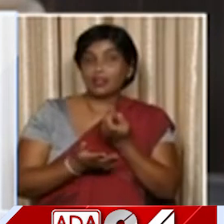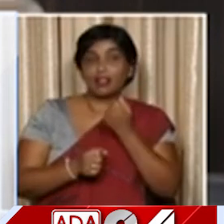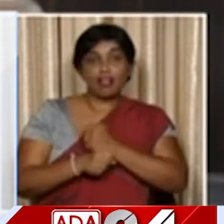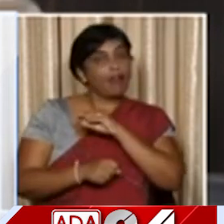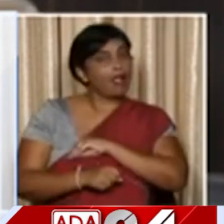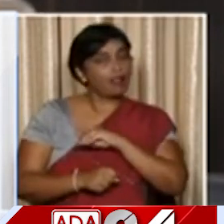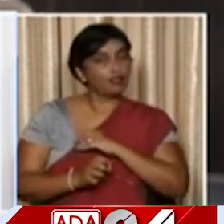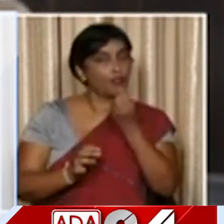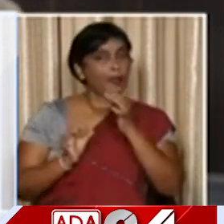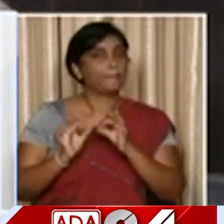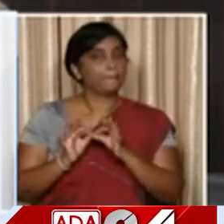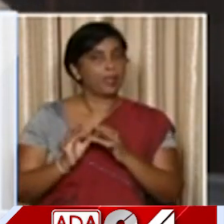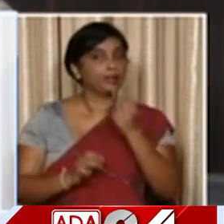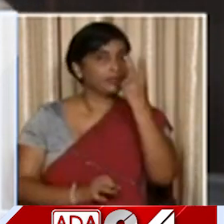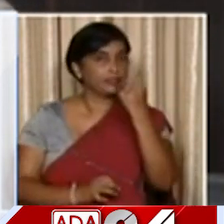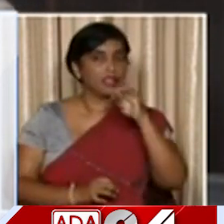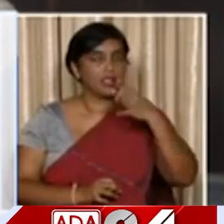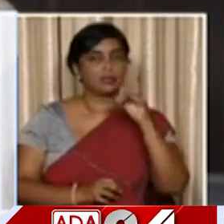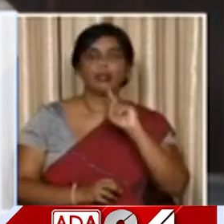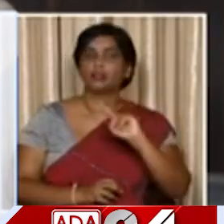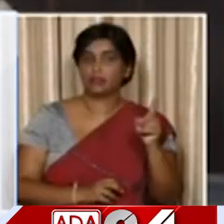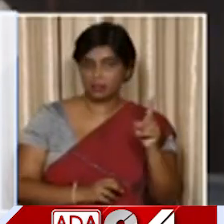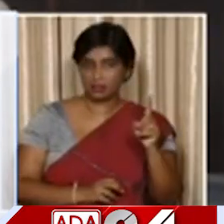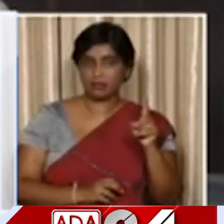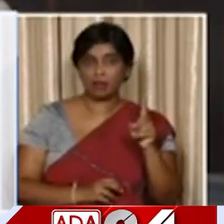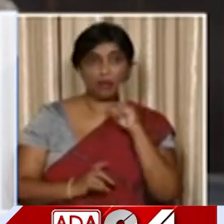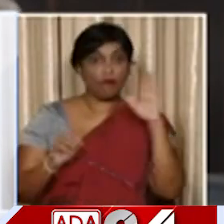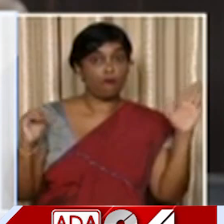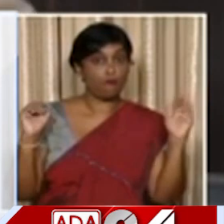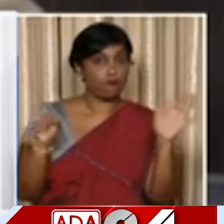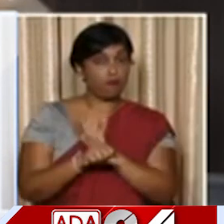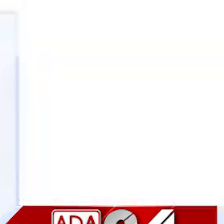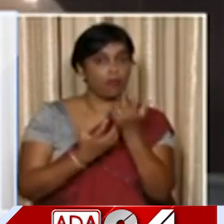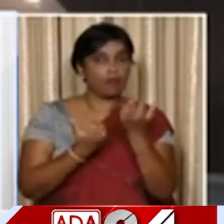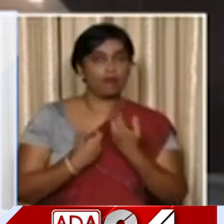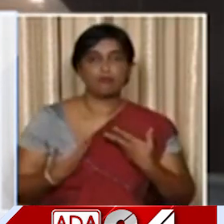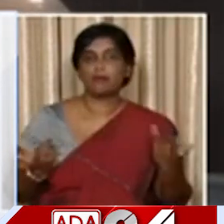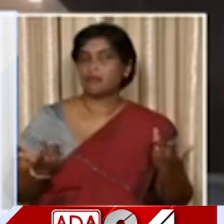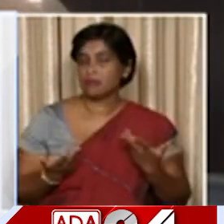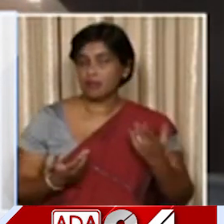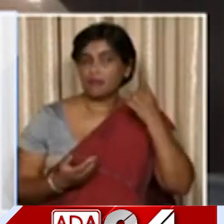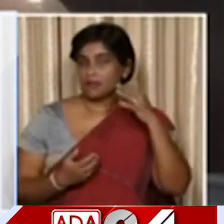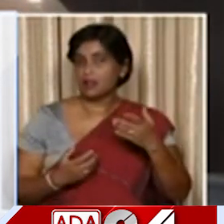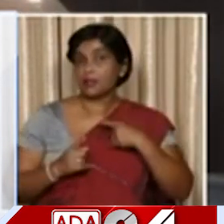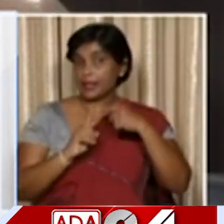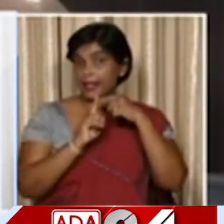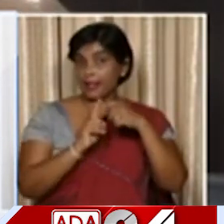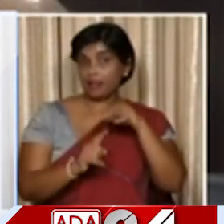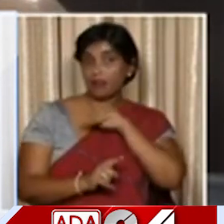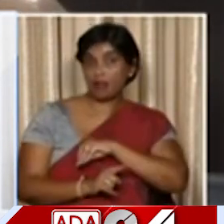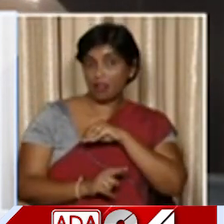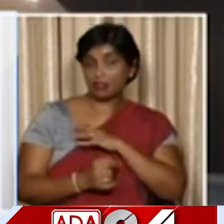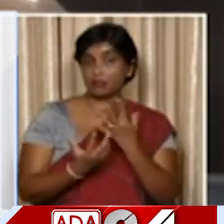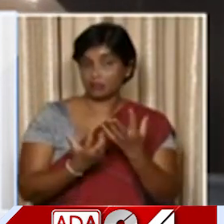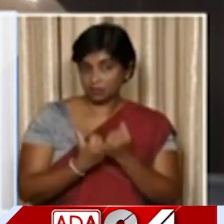ආදායම රුපියල් බිලියන 2410යි. මේ සම්පූර්ණ ගාන අපිට උපයා ගන්නට බෑ. ඒ කියන්නේ අප ඉලක්කගත ආදායම් උපදවා